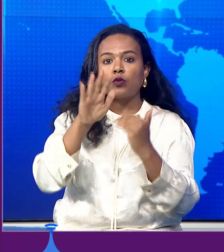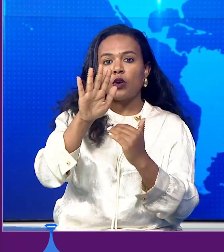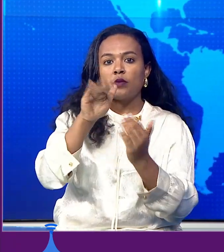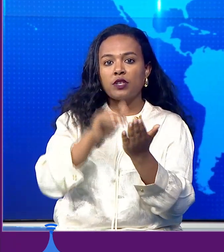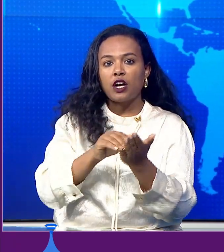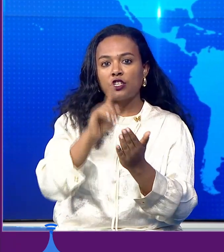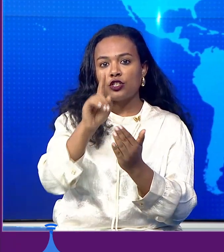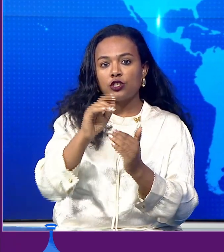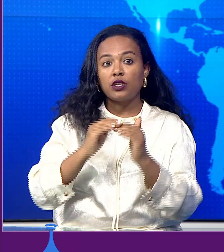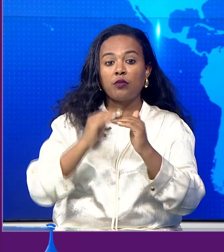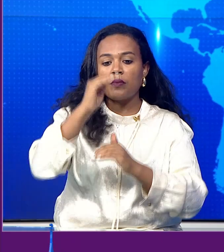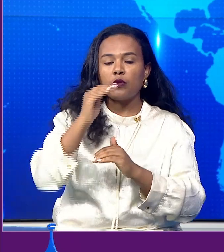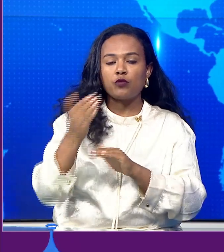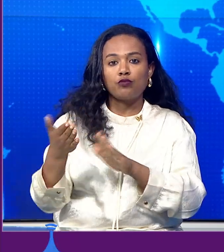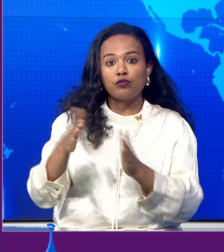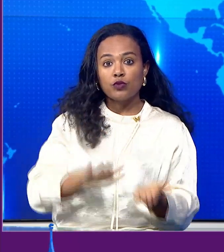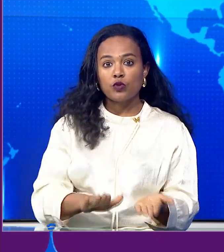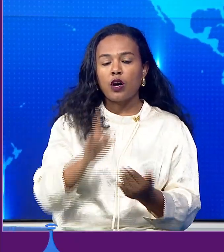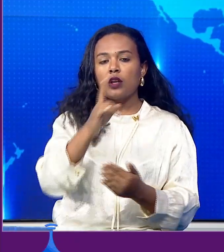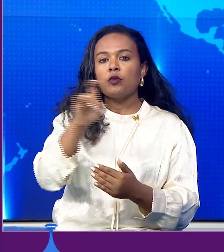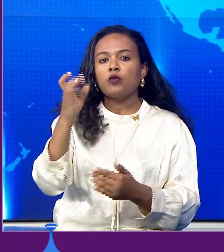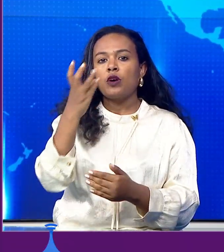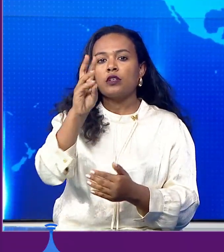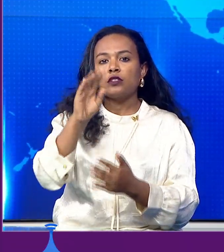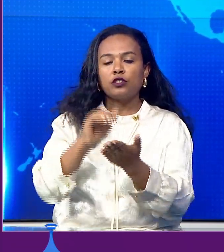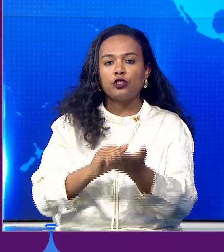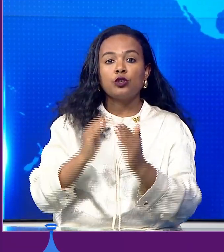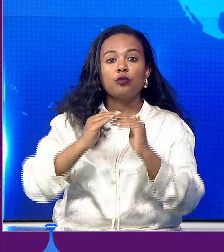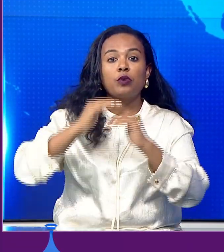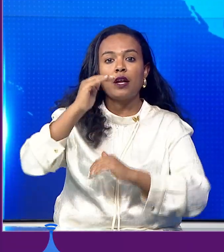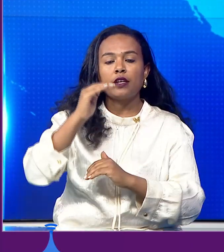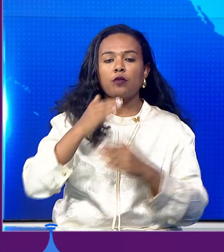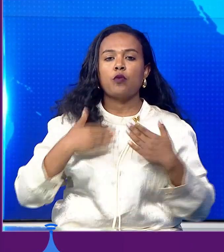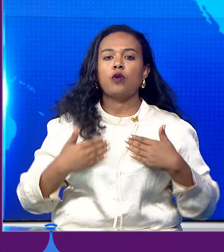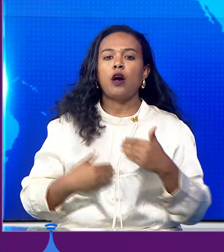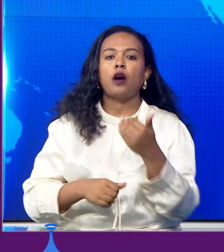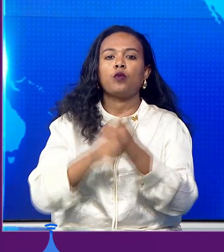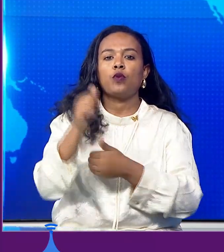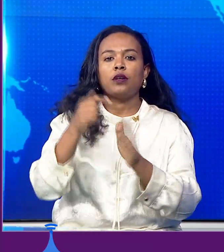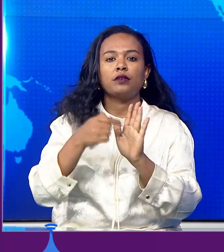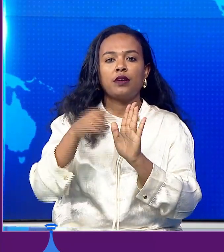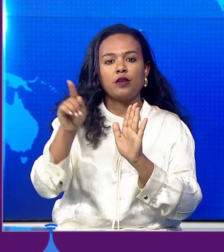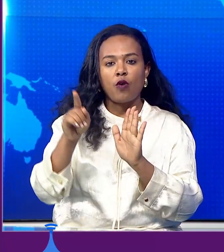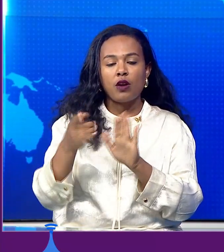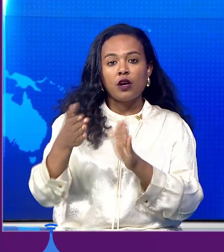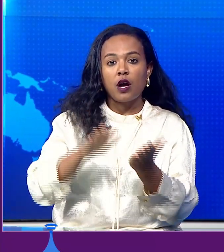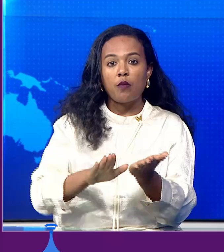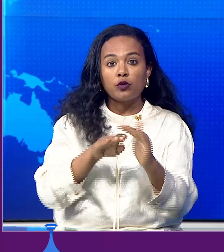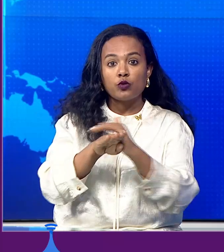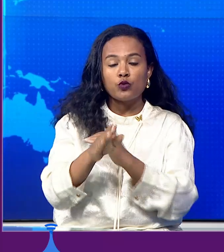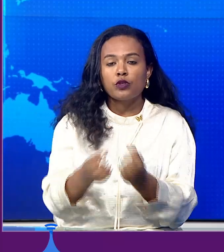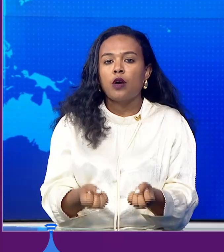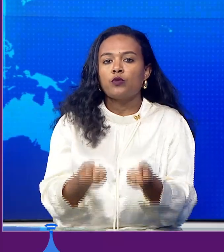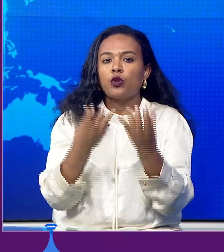የሚልቁ ፍልስጤማውያን ሕይወት ሲያልፍ ከ116 ሺህ በላይ ደግሞ ለአካል ጉዳት ተዳርገዋል። ከሟቾቹ ውስጥ